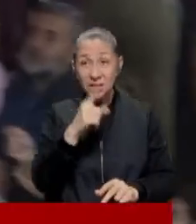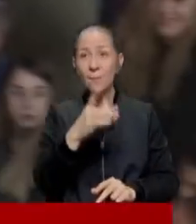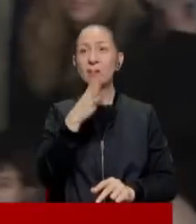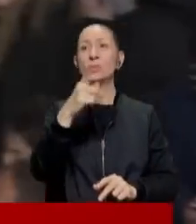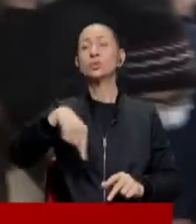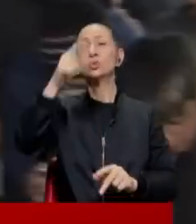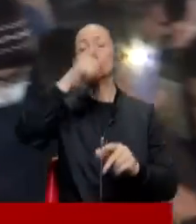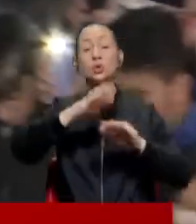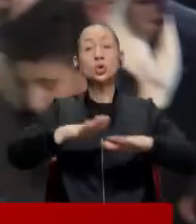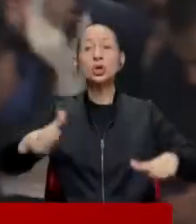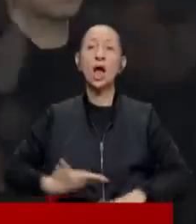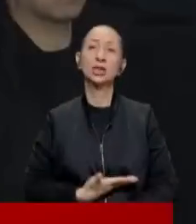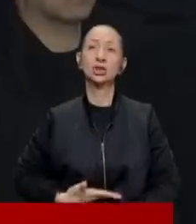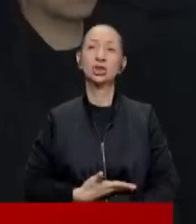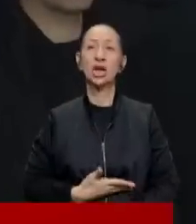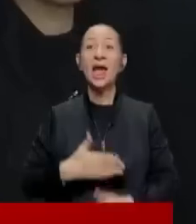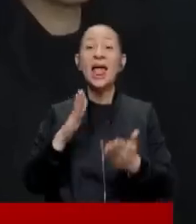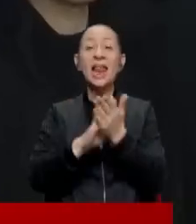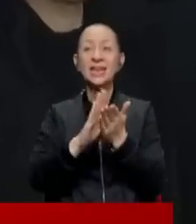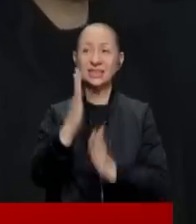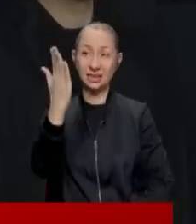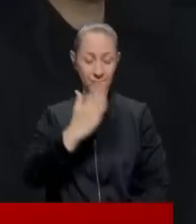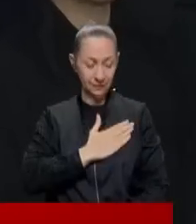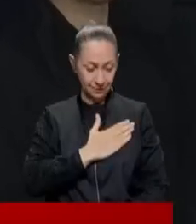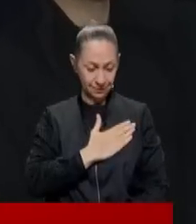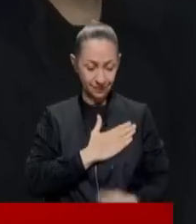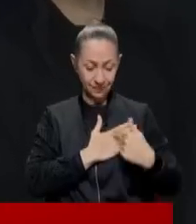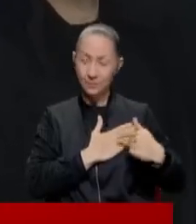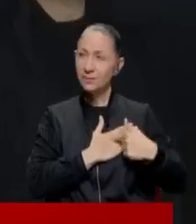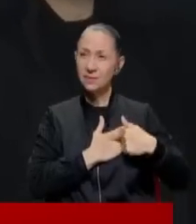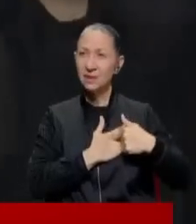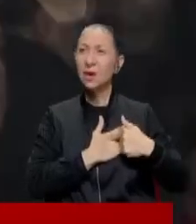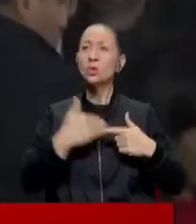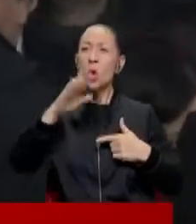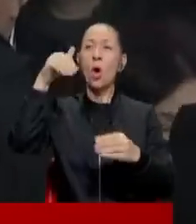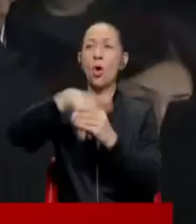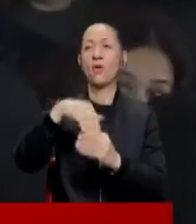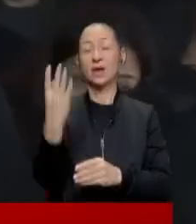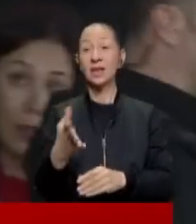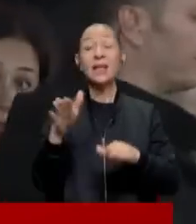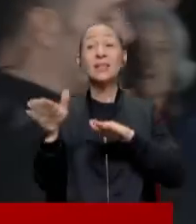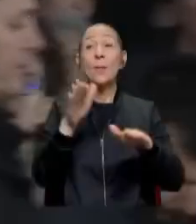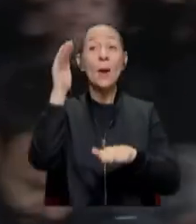bütün çocuklar aç Elimizi vicdanınıza koyup oyununuzu öyle kullanıyor depremzedelerde vardı sofrada